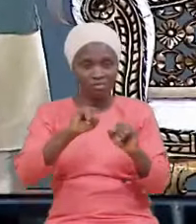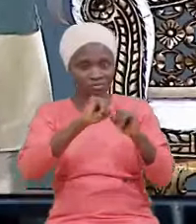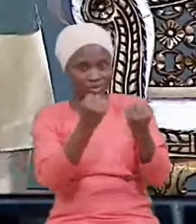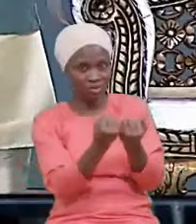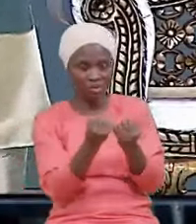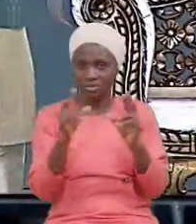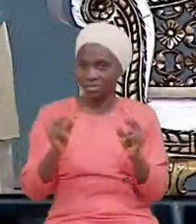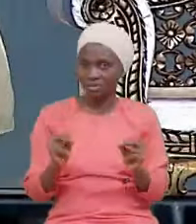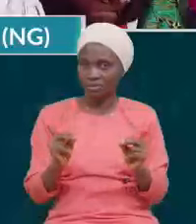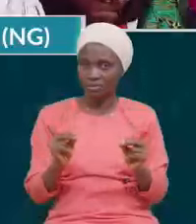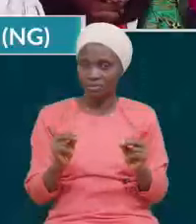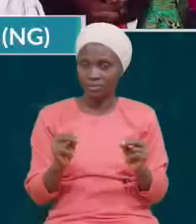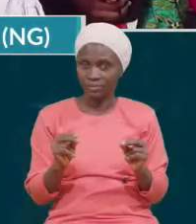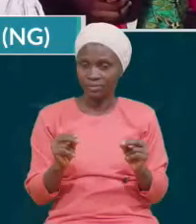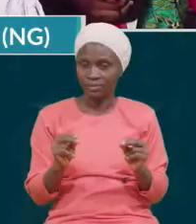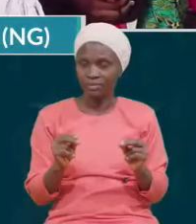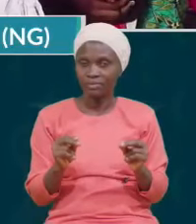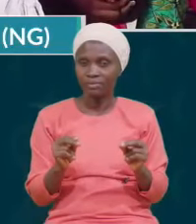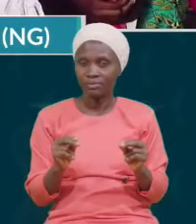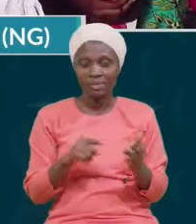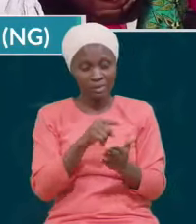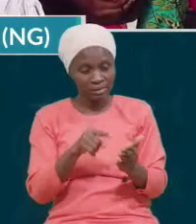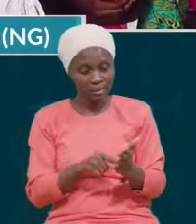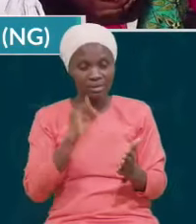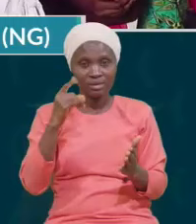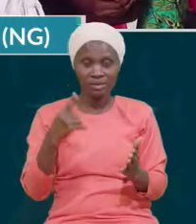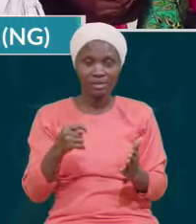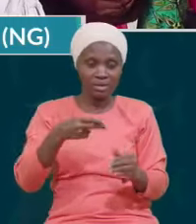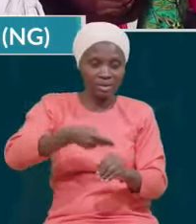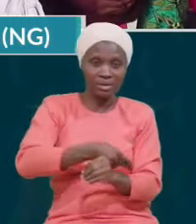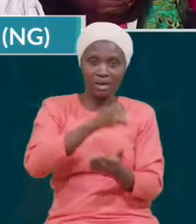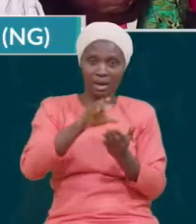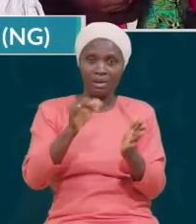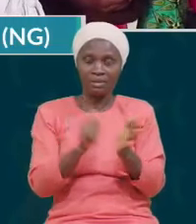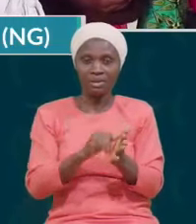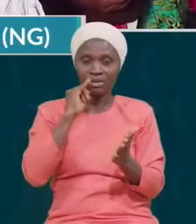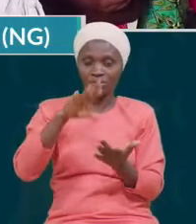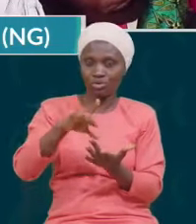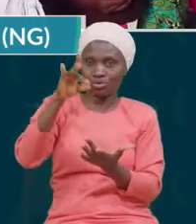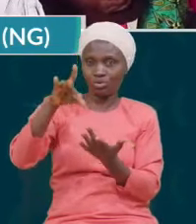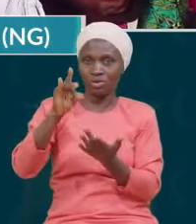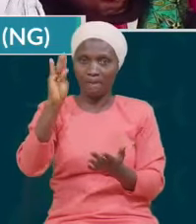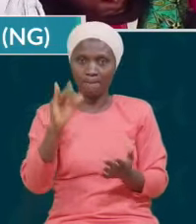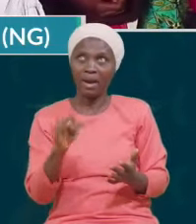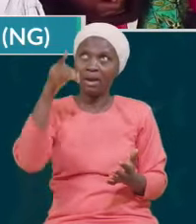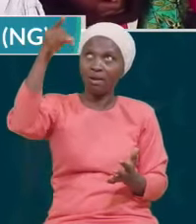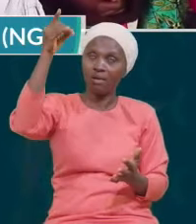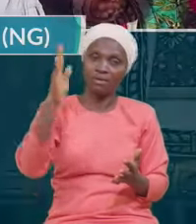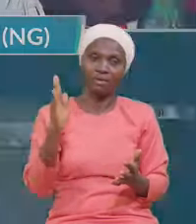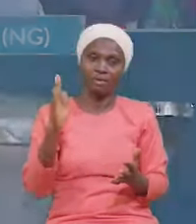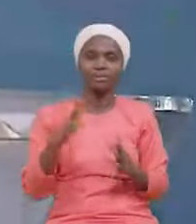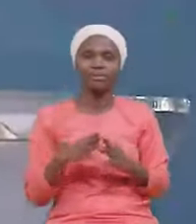లేక సామాజికమైన గొర్రెపిల్ల కాదు. This is the lamb chosen by God. ఇది దేవుని చేత ఏర్పరచబడిన